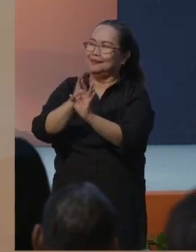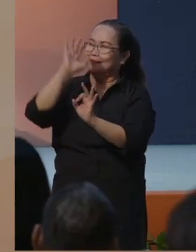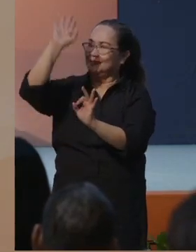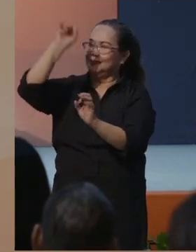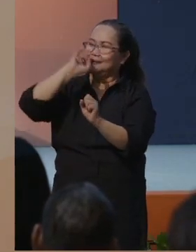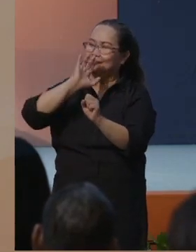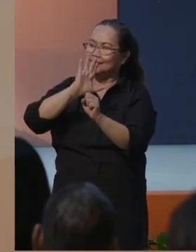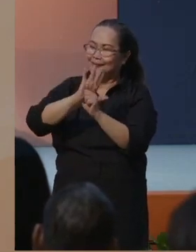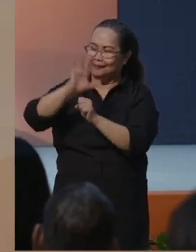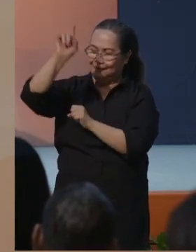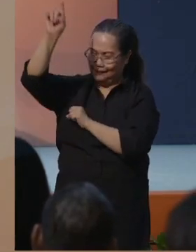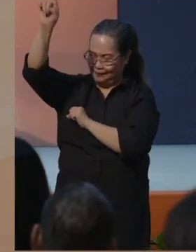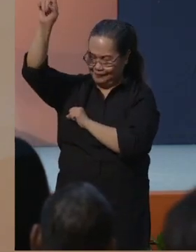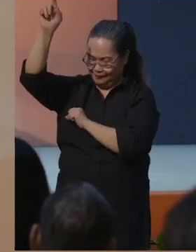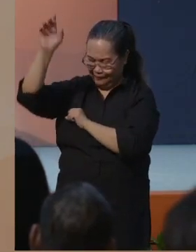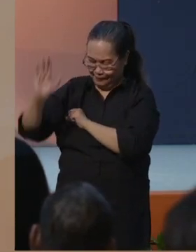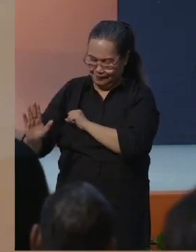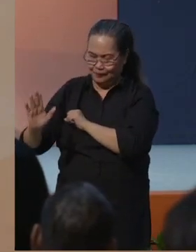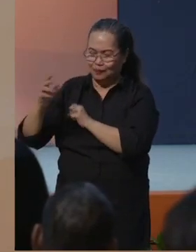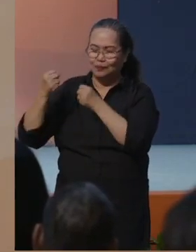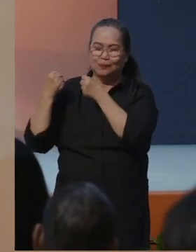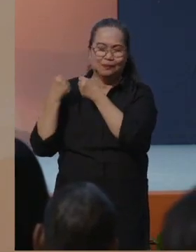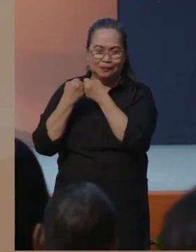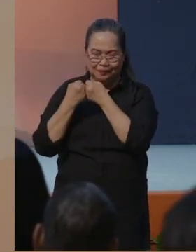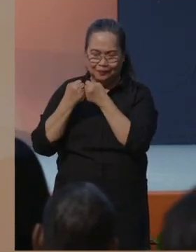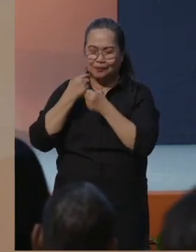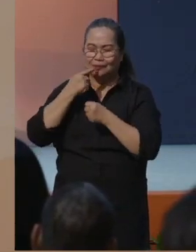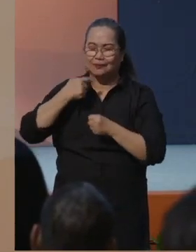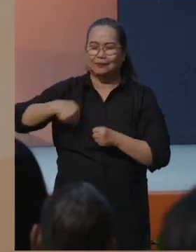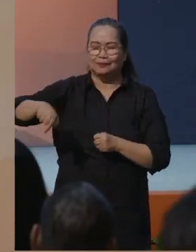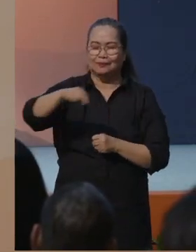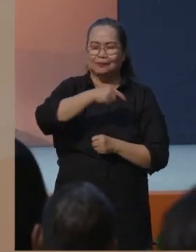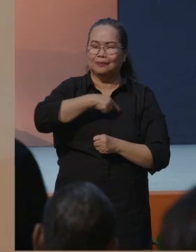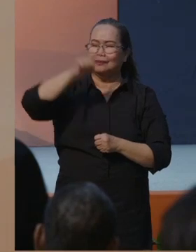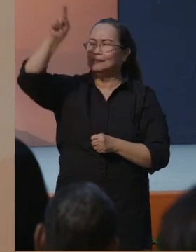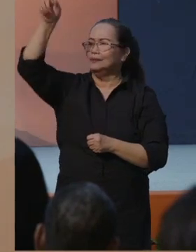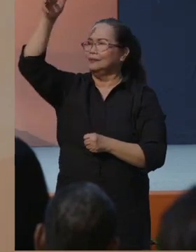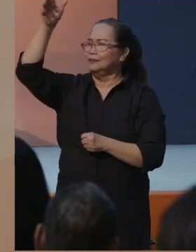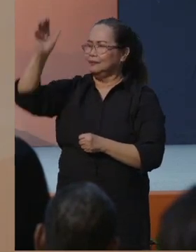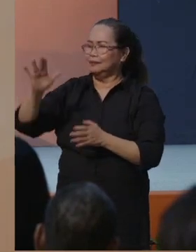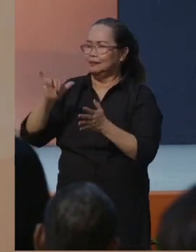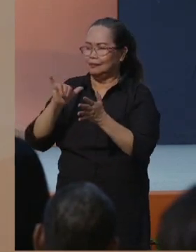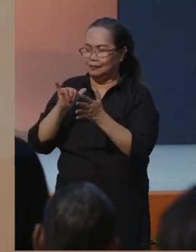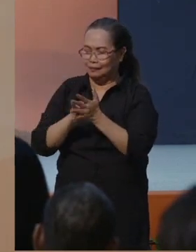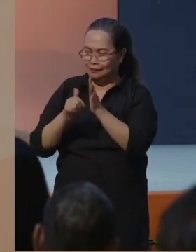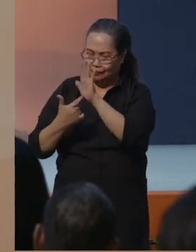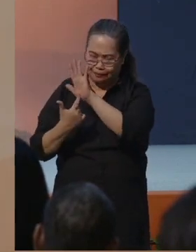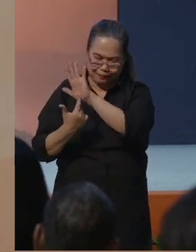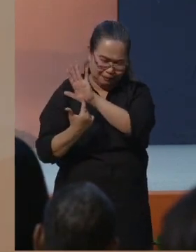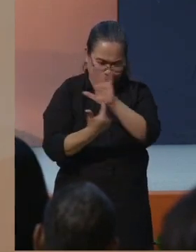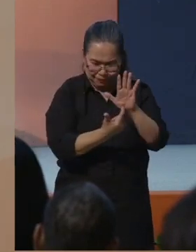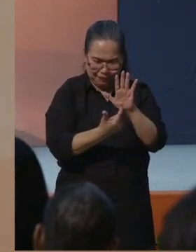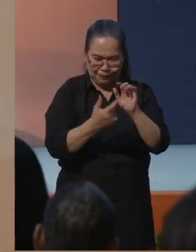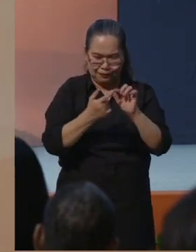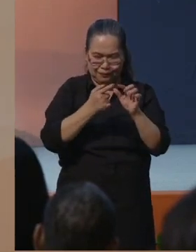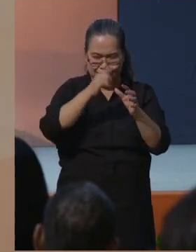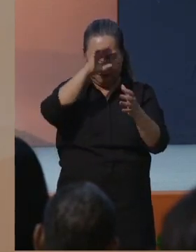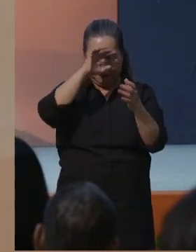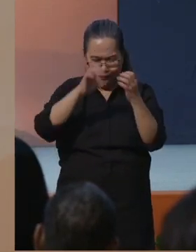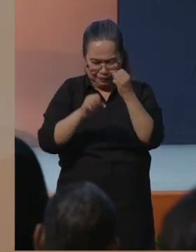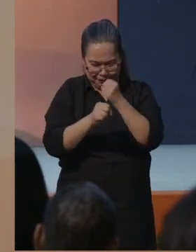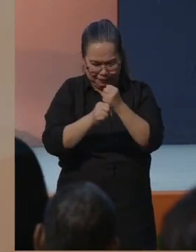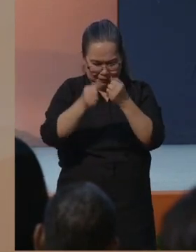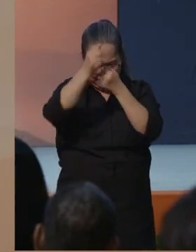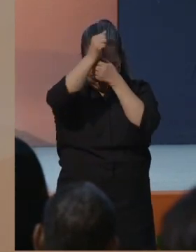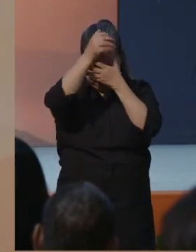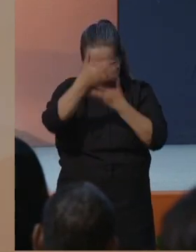na ikaw ay tapat na makikipaglaban para sa amin, na ikaw ay tapat sa aming pananampalataya at pagsunod.